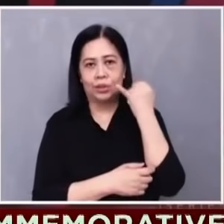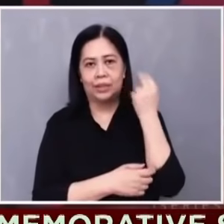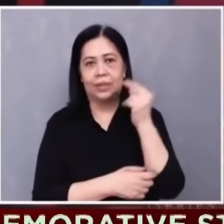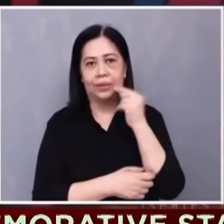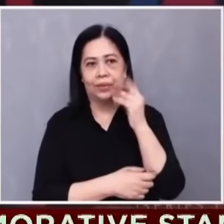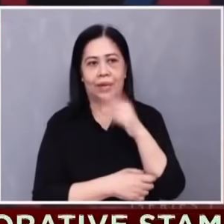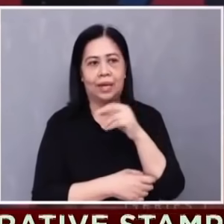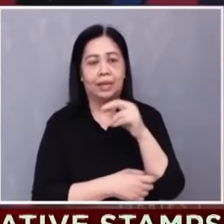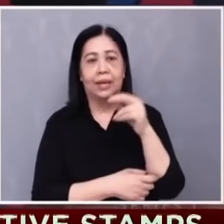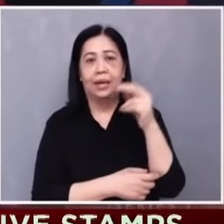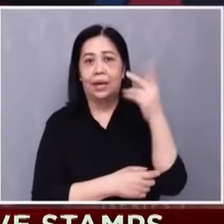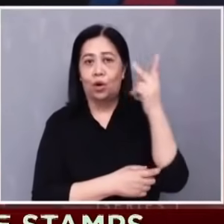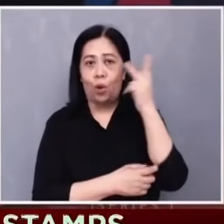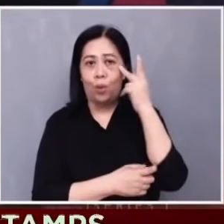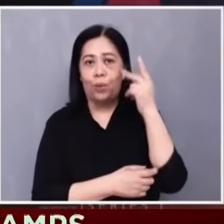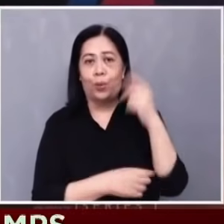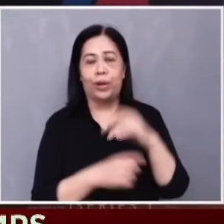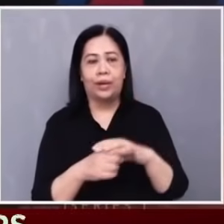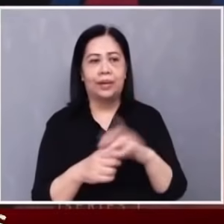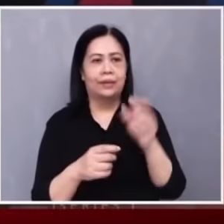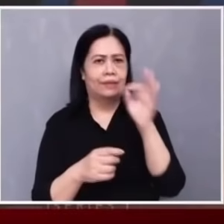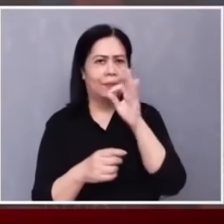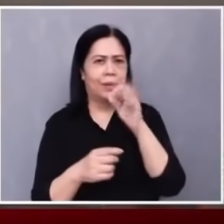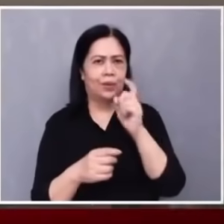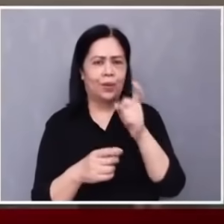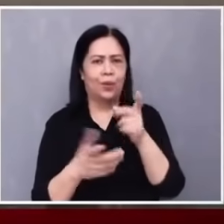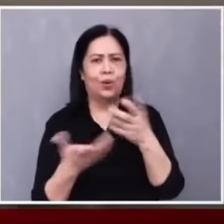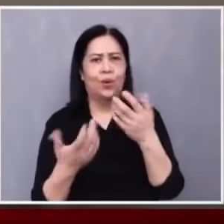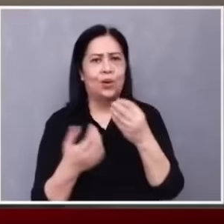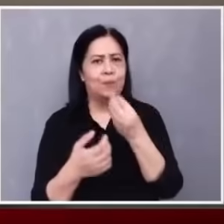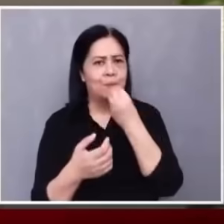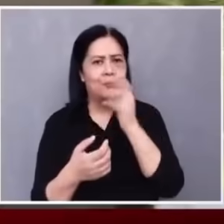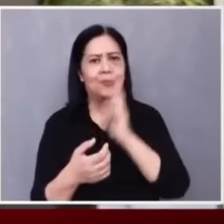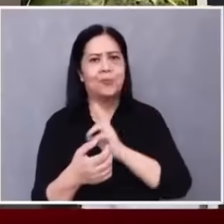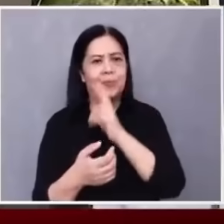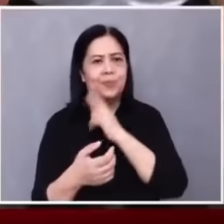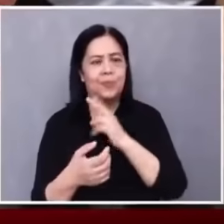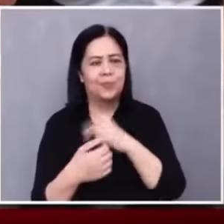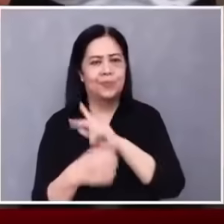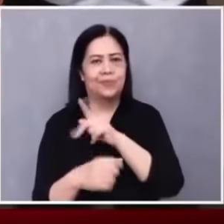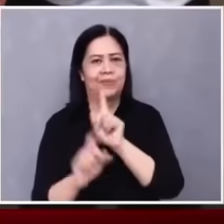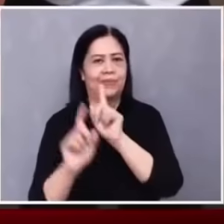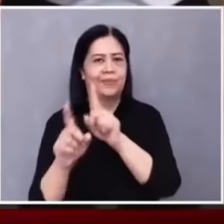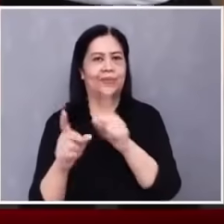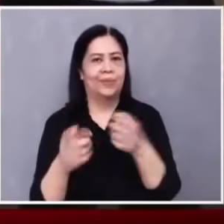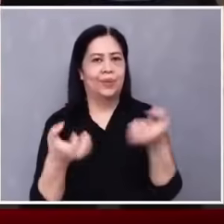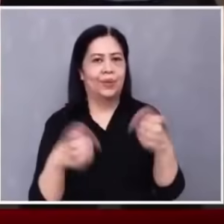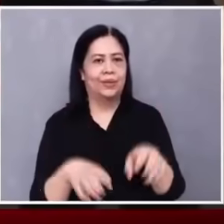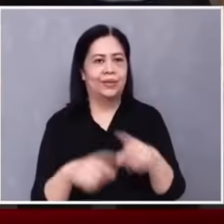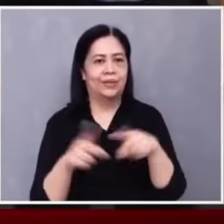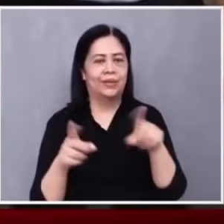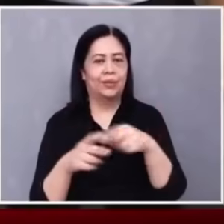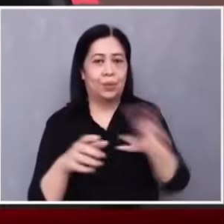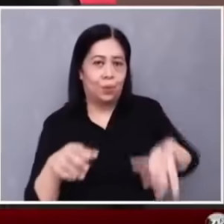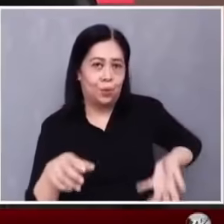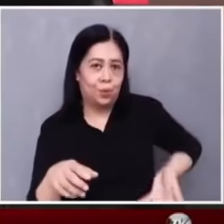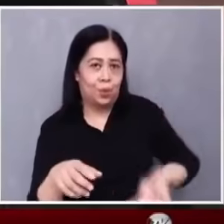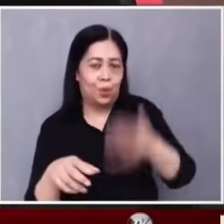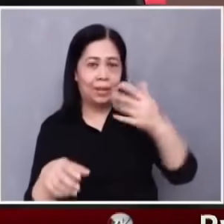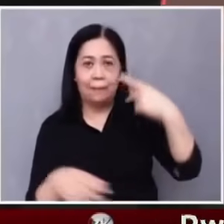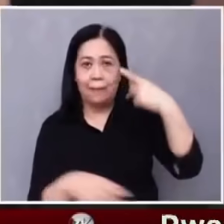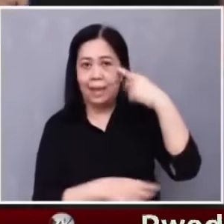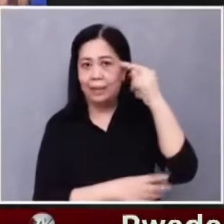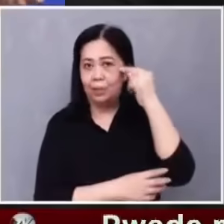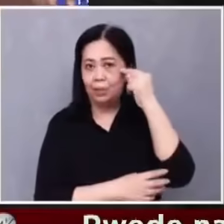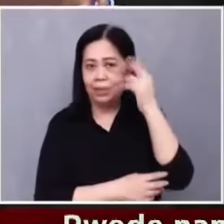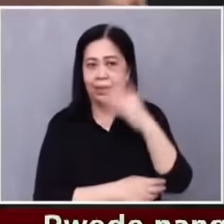Cobonpue, pati na ang isang Pinoy fast food icon. Personal ding dumalo sa okasyon ang bowling world champion na si Paeng Nepomuceno at